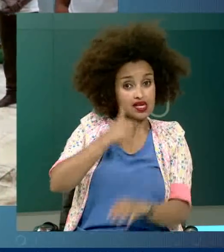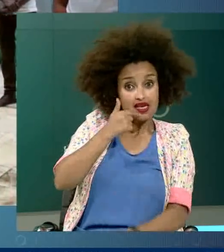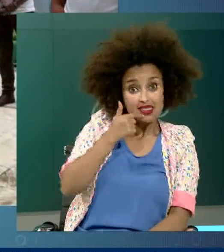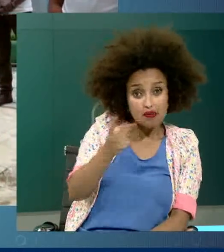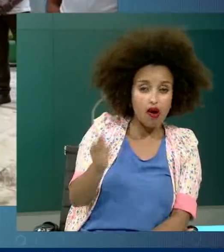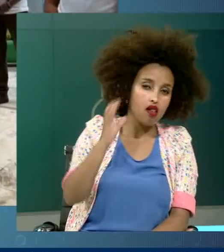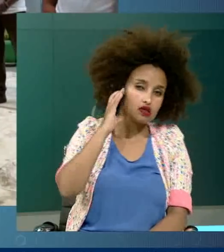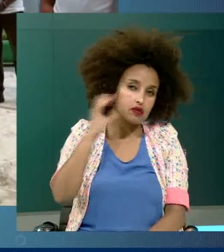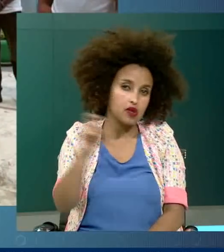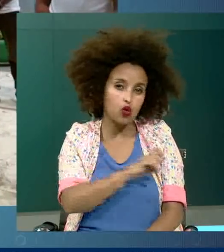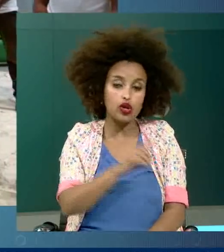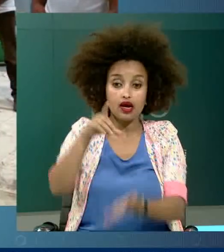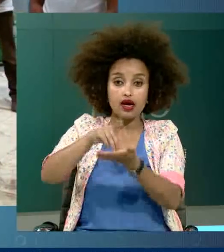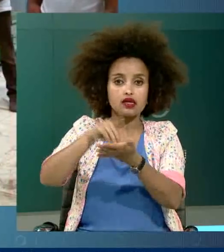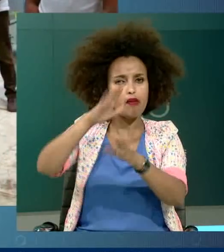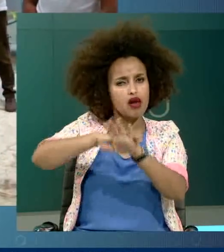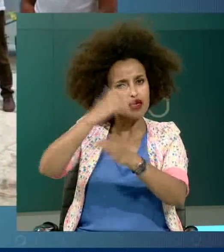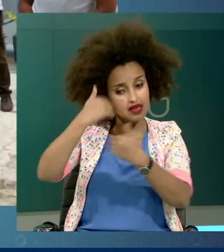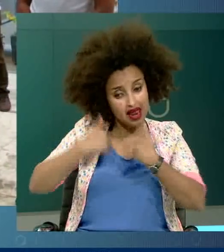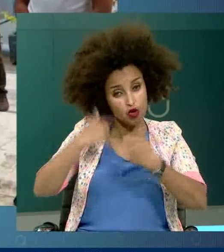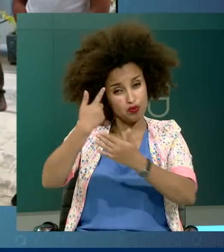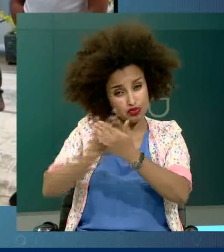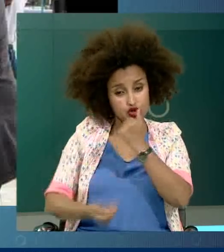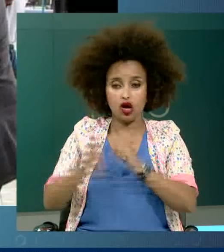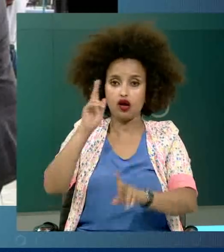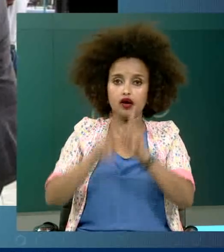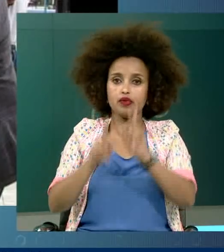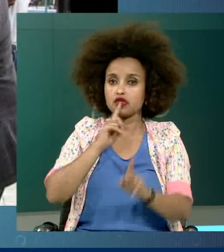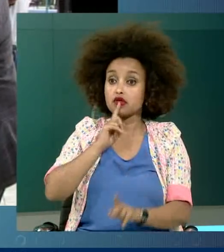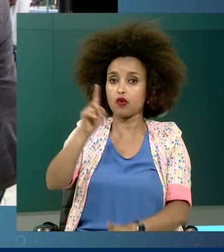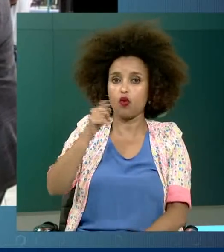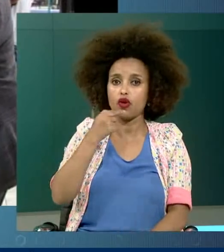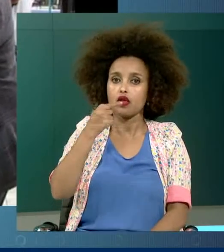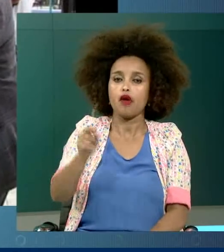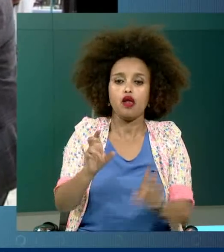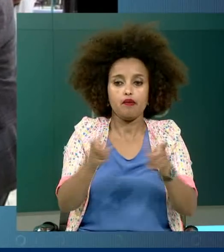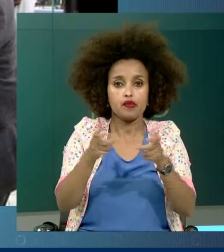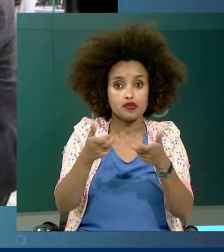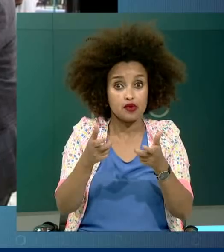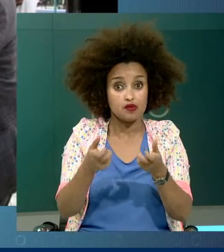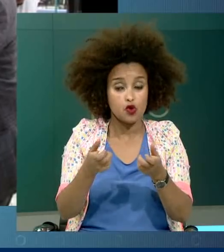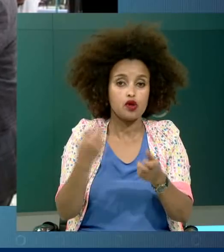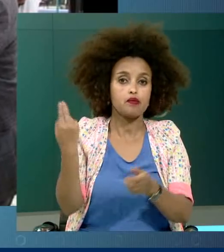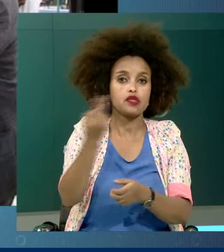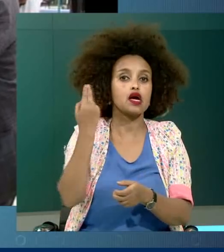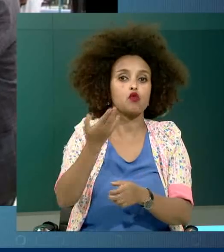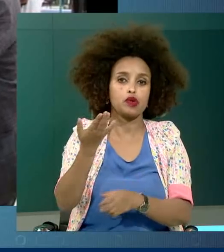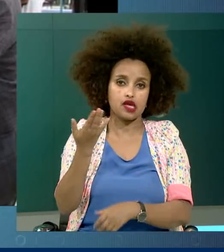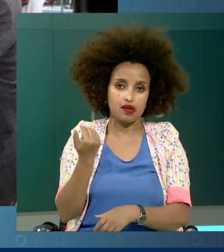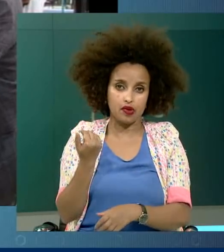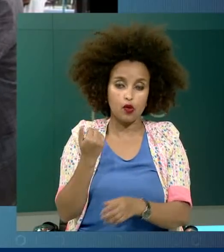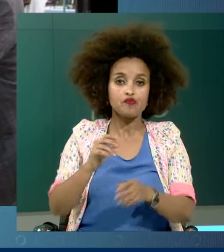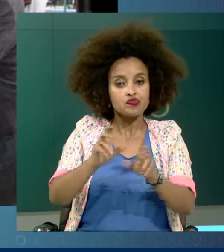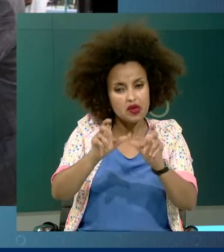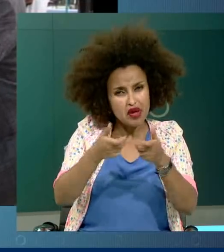አይተከው ከሆነ ከተማ ላይ ያለውን ብቻ ነው ህብረተሰብ እየተባለ መገናኛ ብዙ በተለይ ይጠቀሙበት የነበረውና